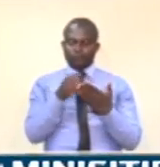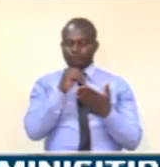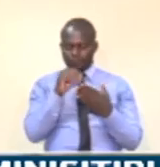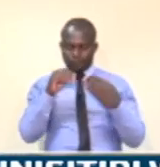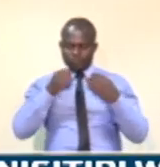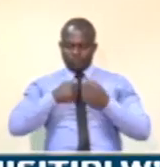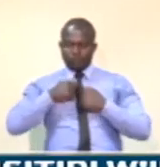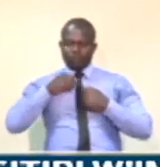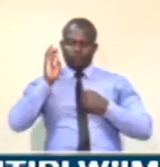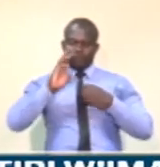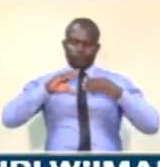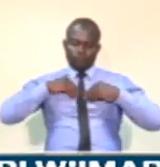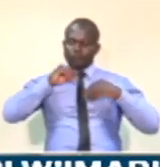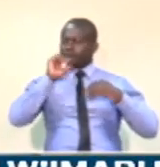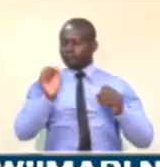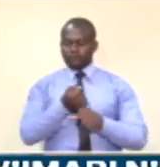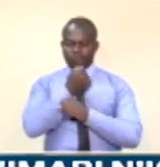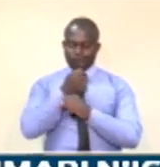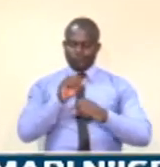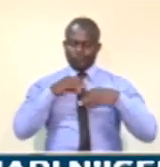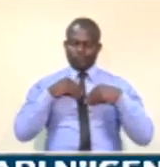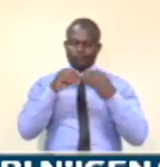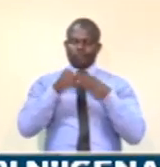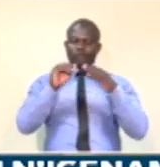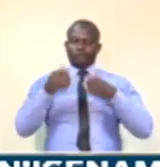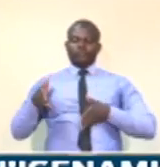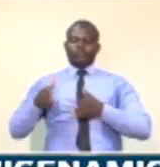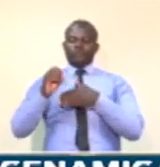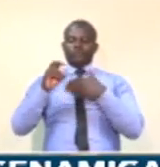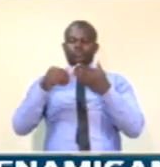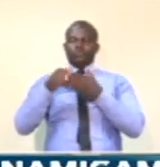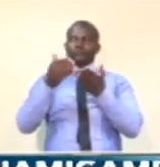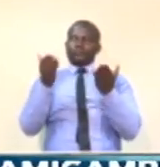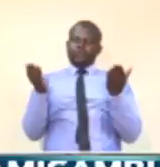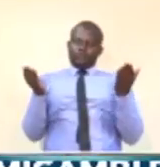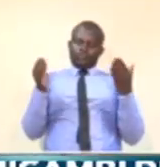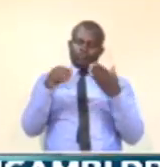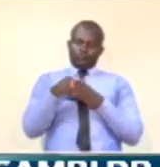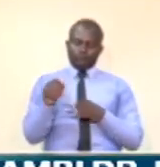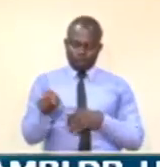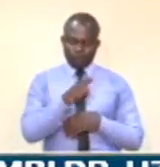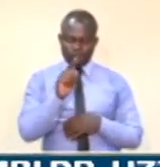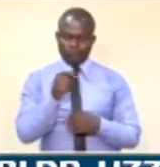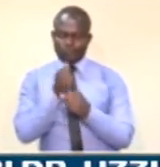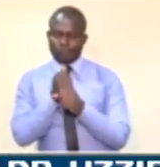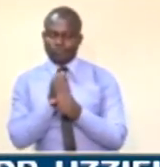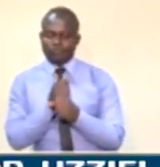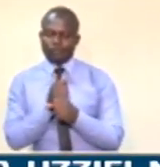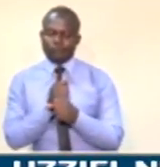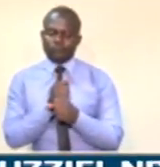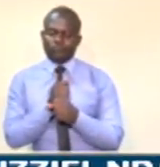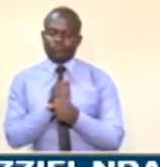Rwanda ruzabyemera ntabwo u Rwanda rwakwemera ko ruba inzira cyangwa icyambu cy'abanyabyaha bakora ibyaha